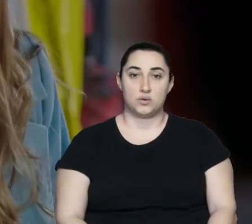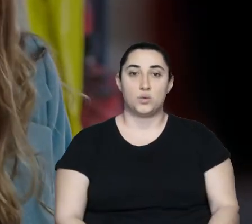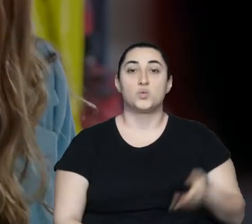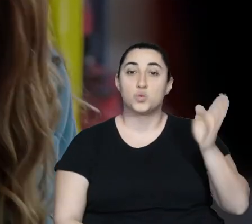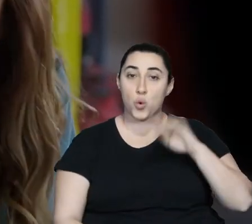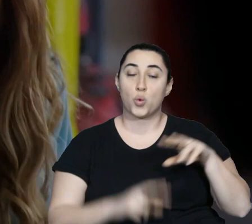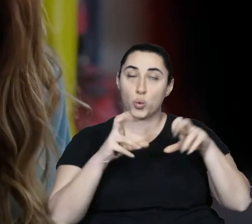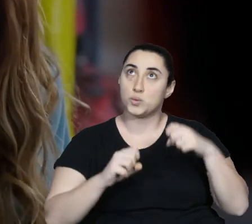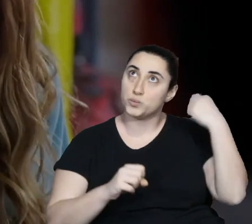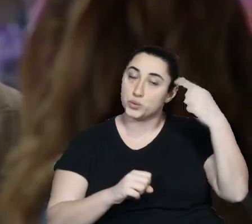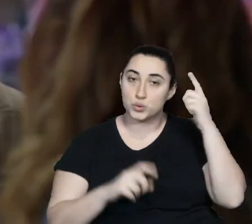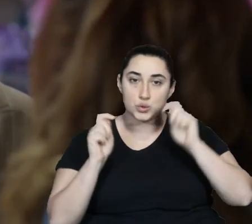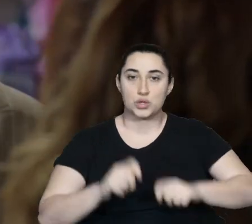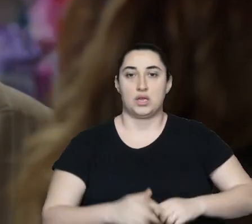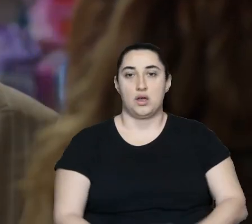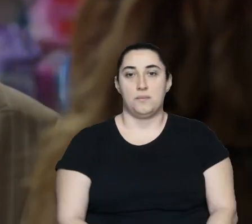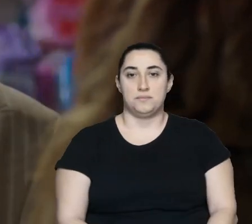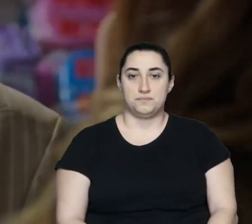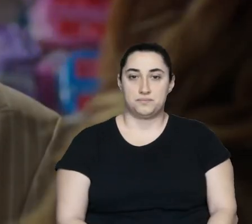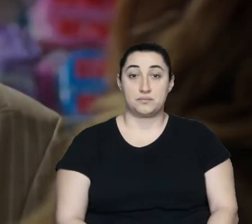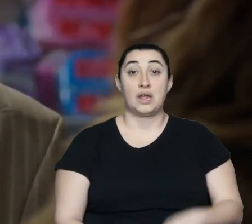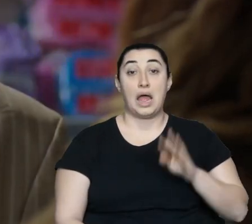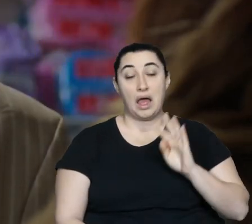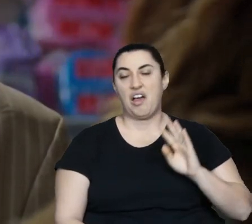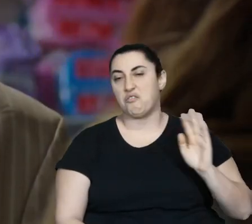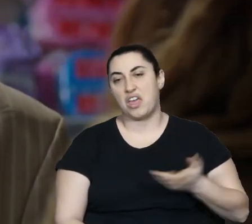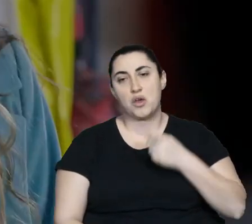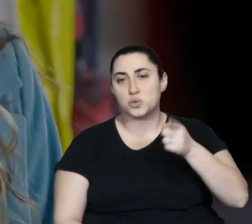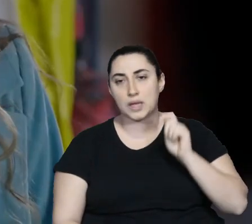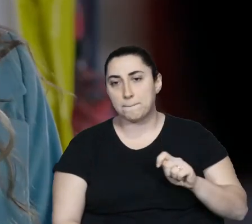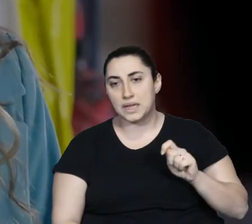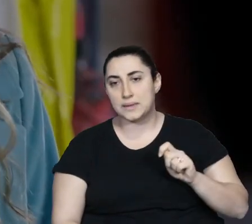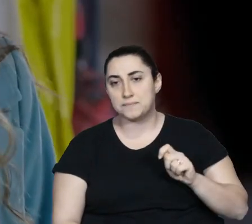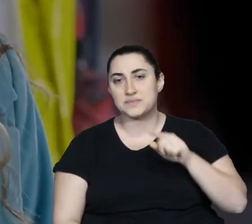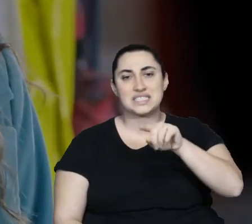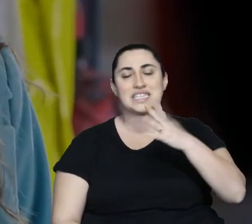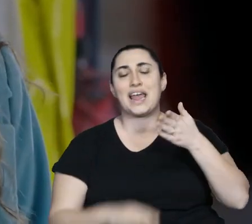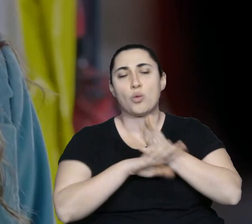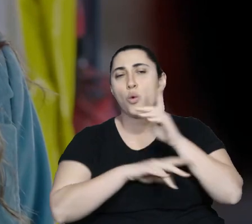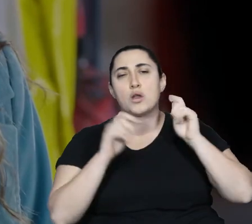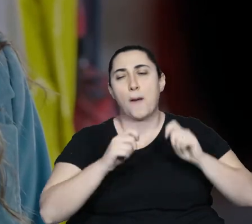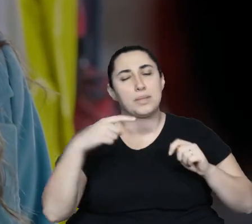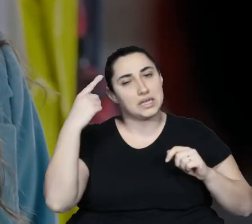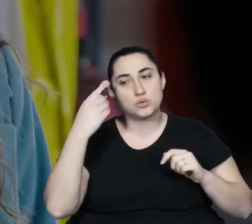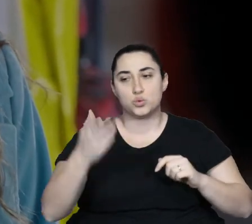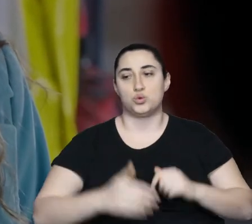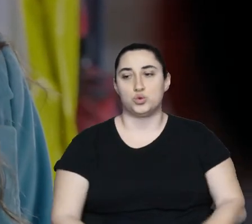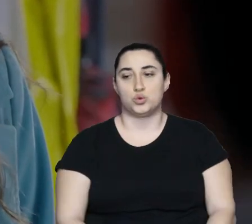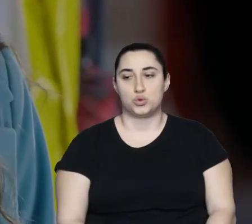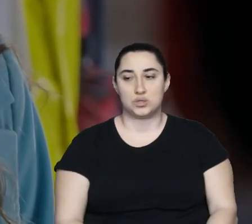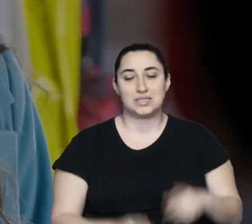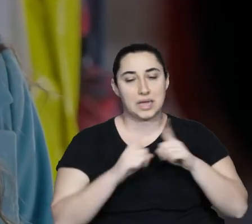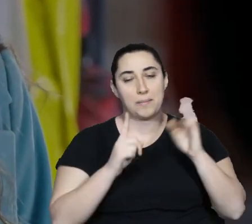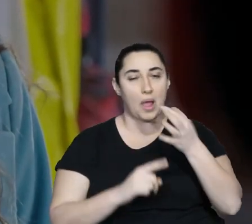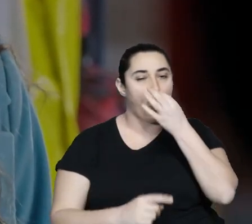Sonra da oturup düşünüyorsunuz. Ha, ya da şöyle yapalım. Siz neyi doğru yaptığınızı düşünün. Sayması